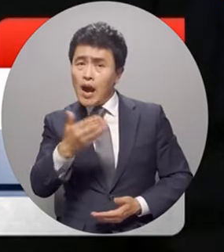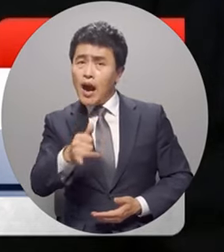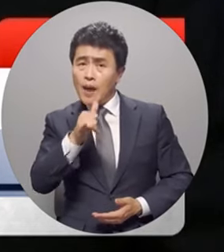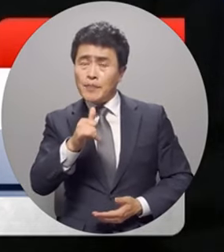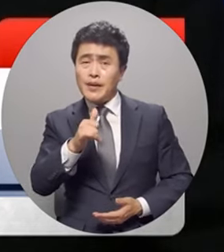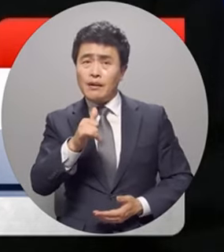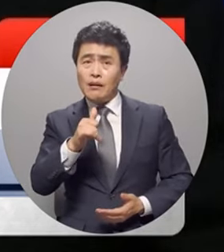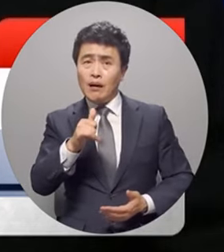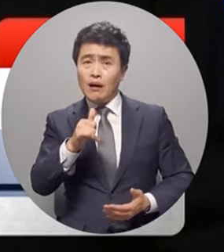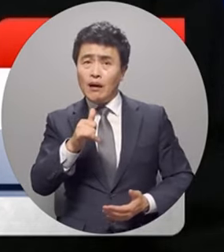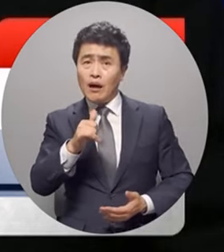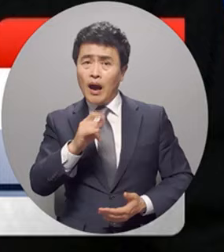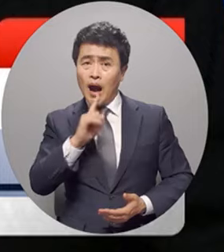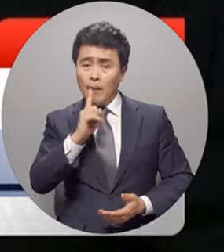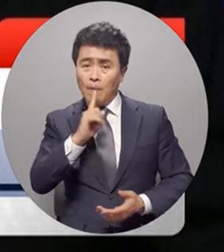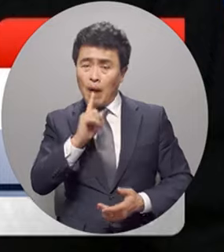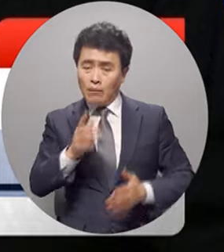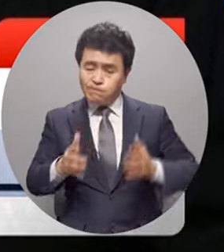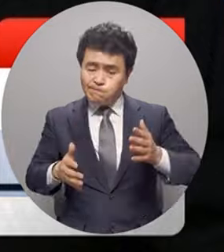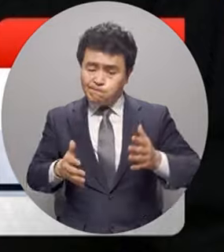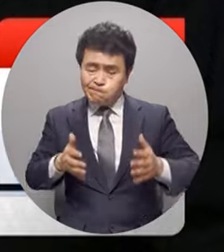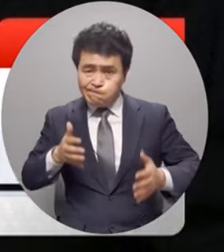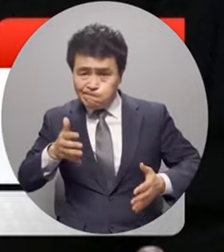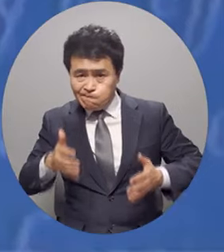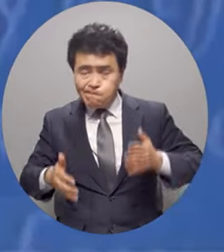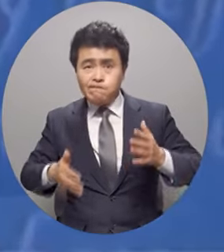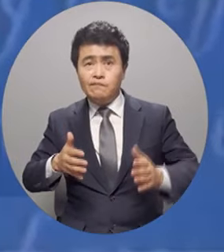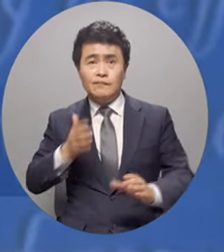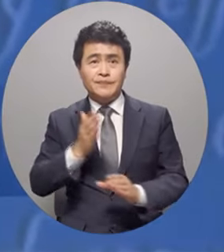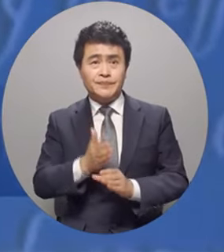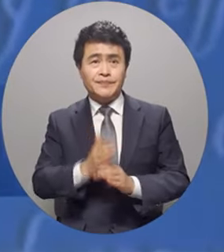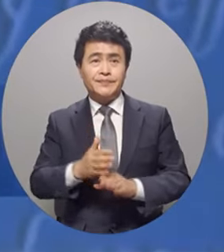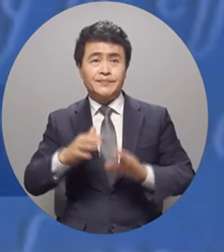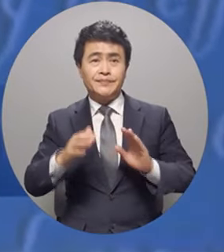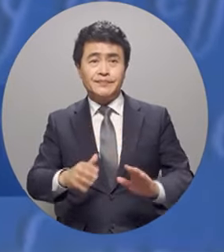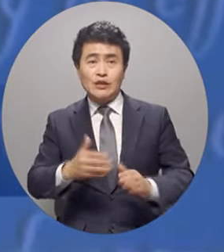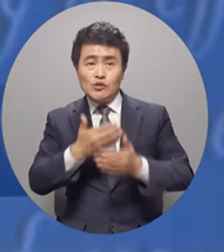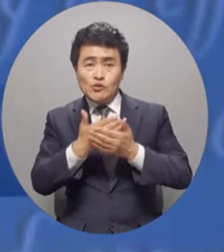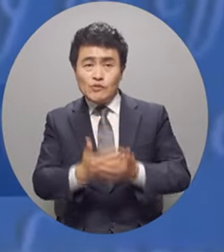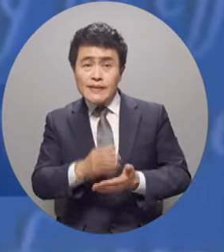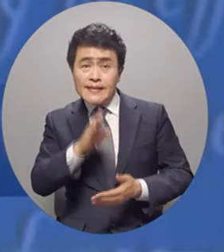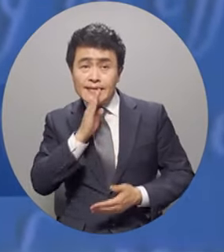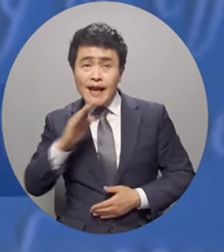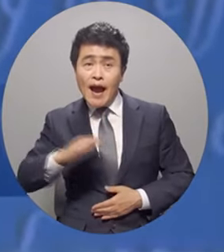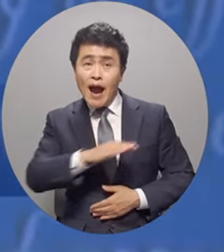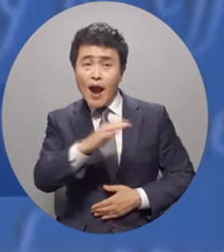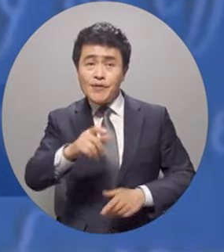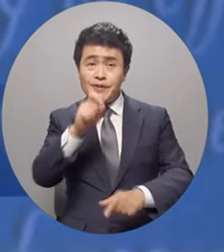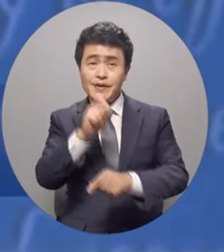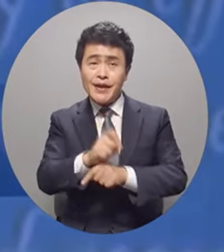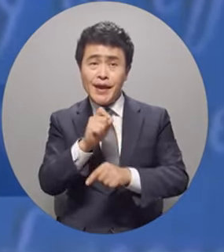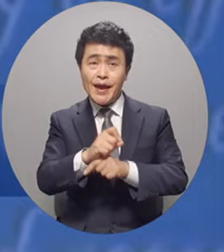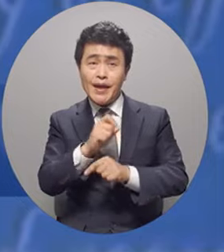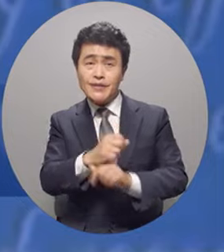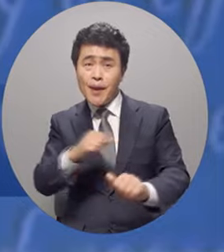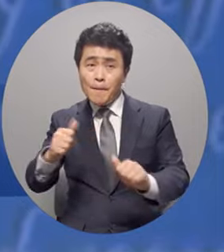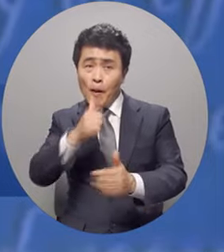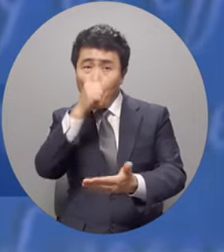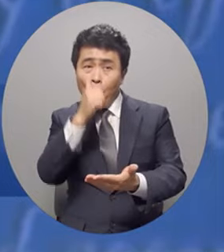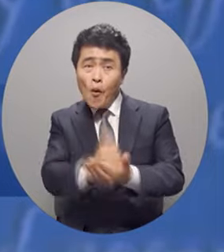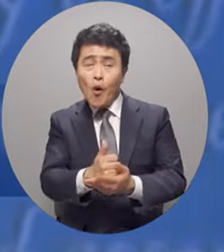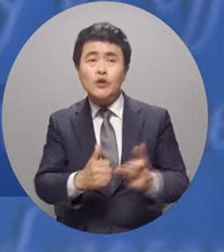look, if. And the fact of the matter is, violent crime went down